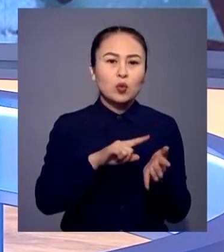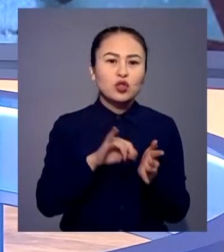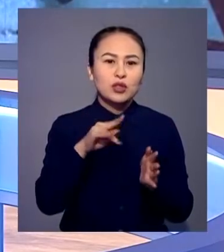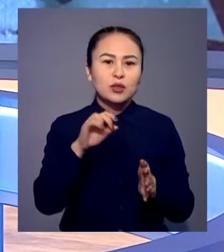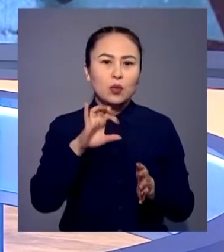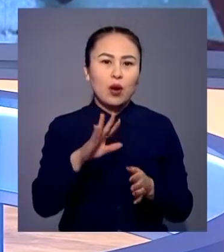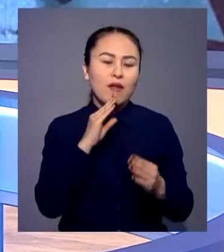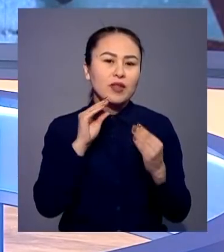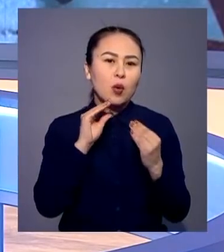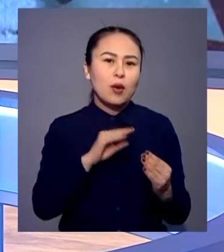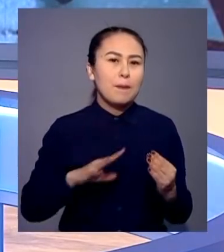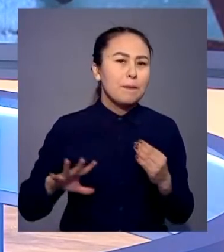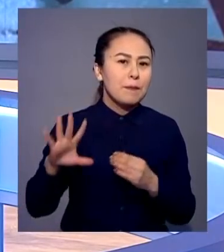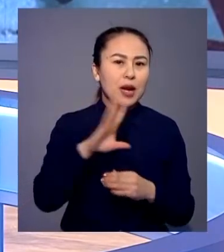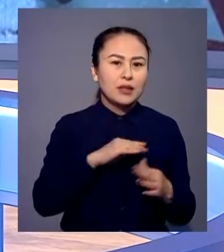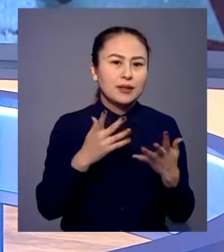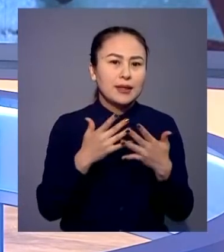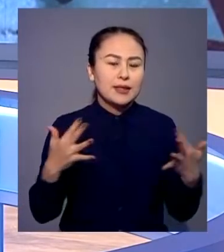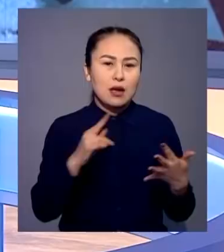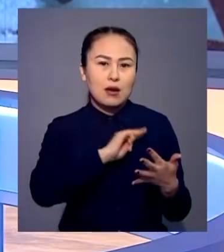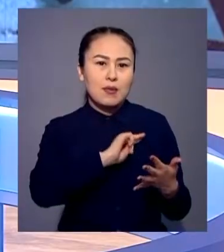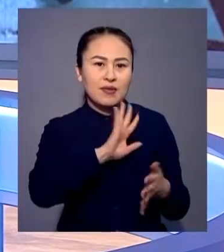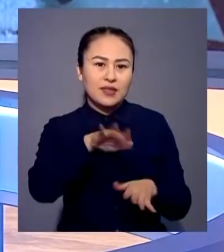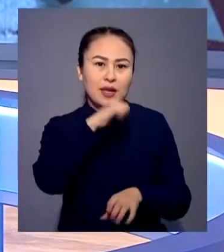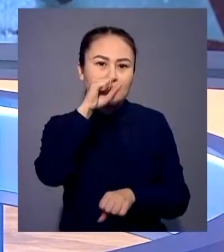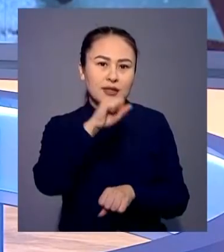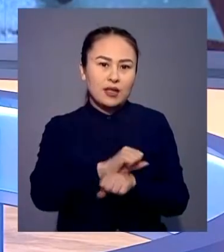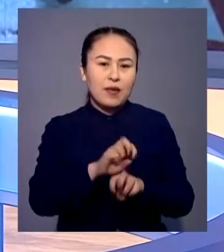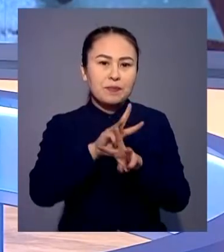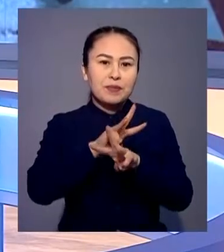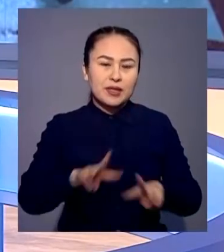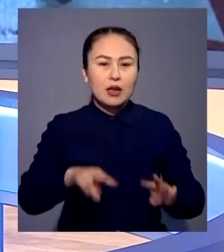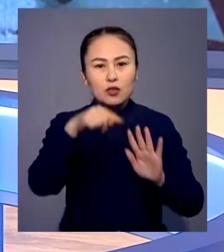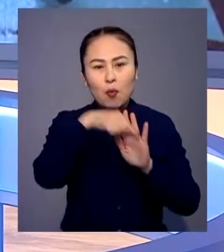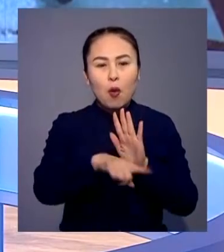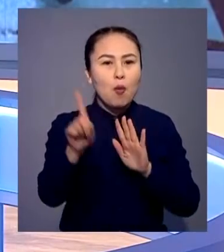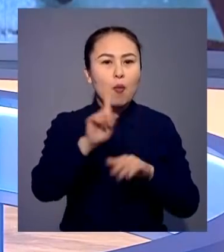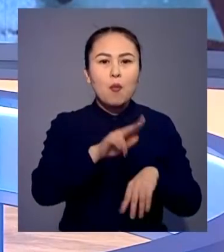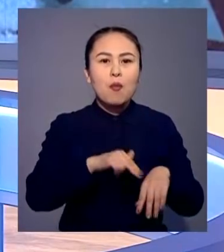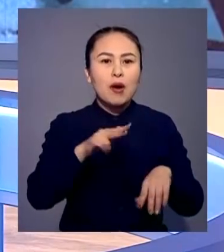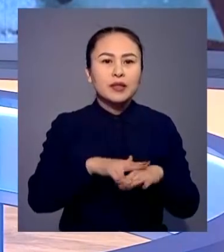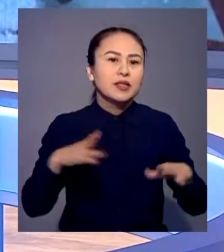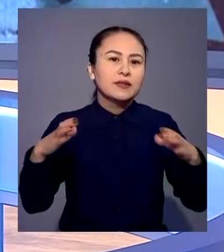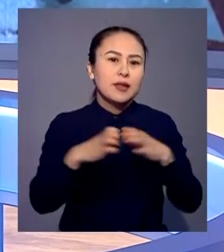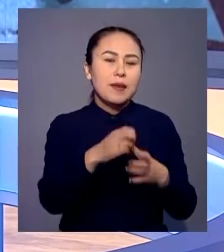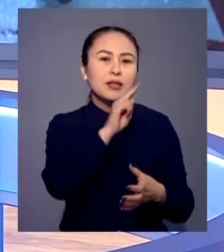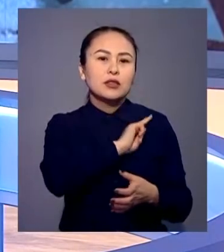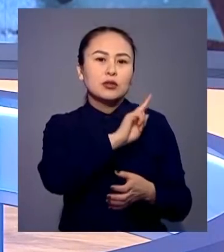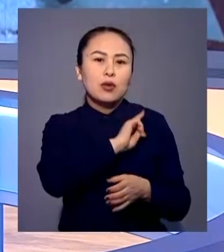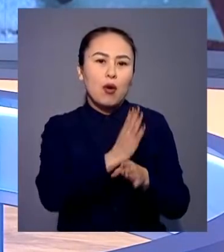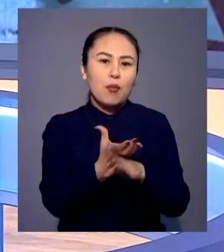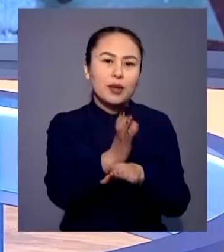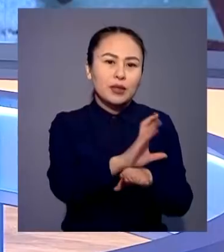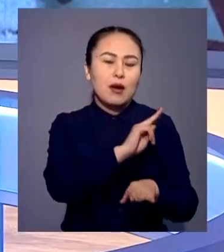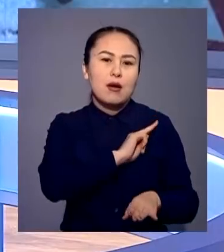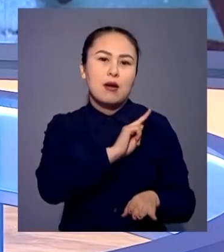учаскесінде автокөліктің барлық түрлері үшін қозғалыс жабылды. Ішкі істер министрінің нұсқауы бойынша полиция мен төтенше жағдайлар қызметі күшейтілген